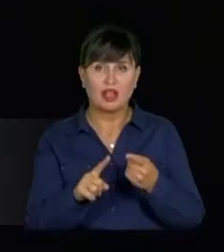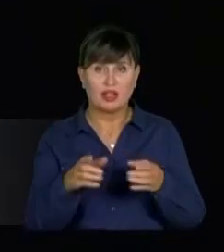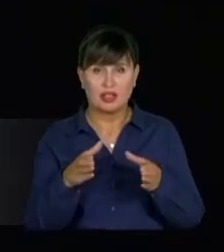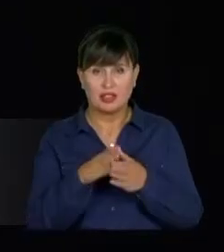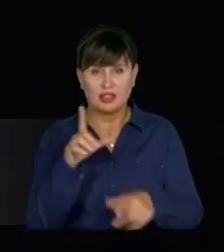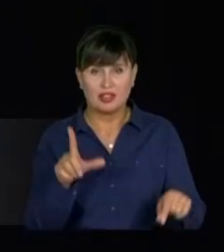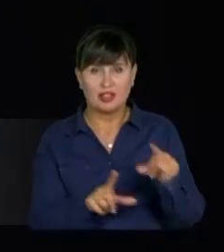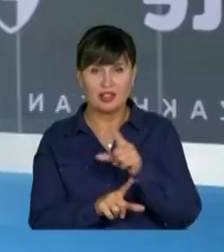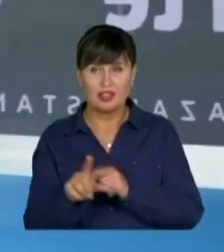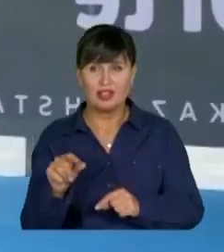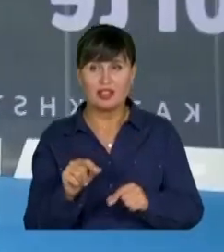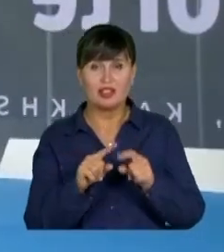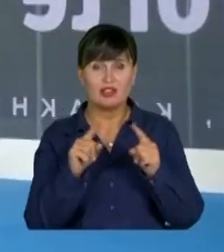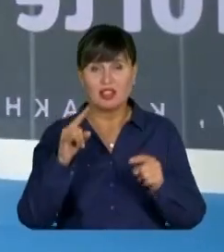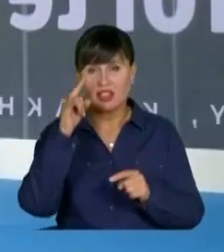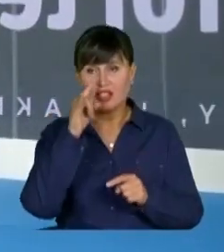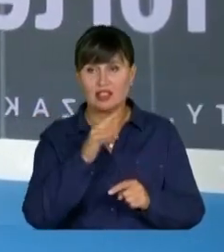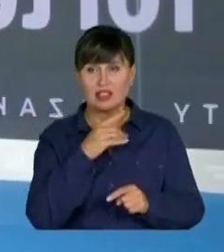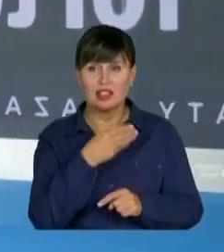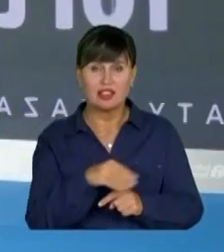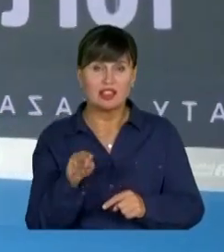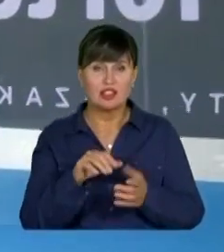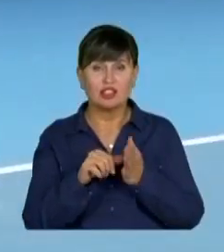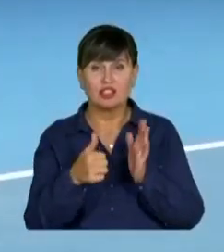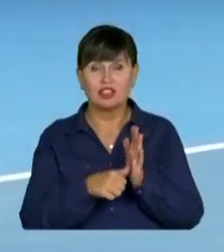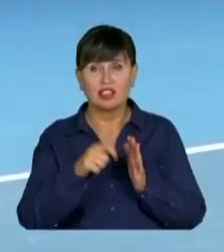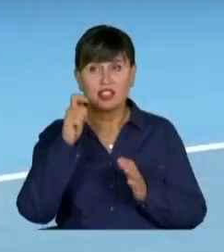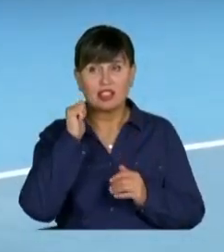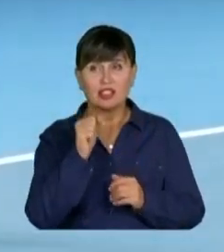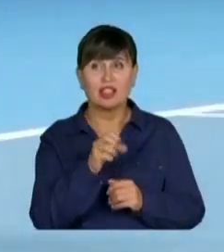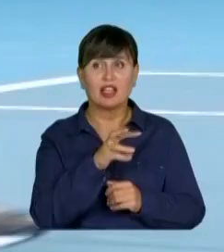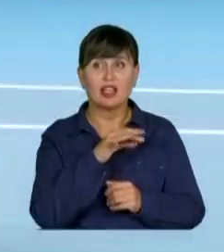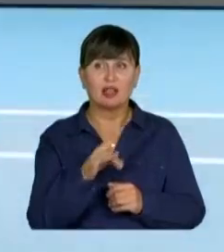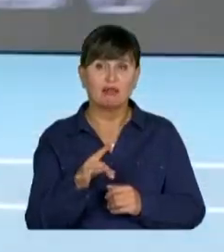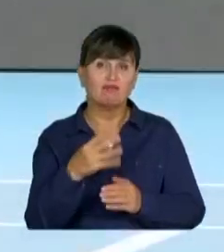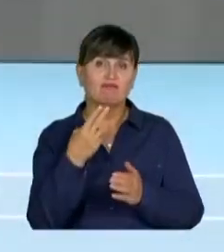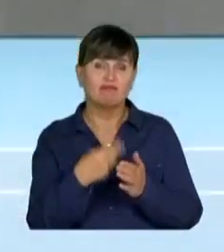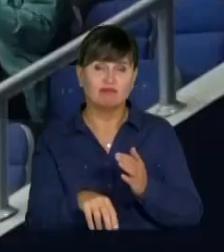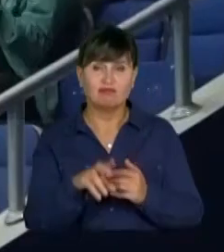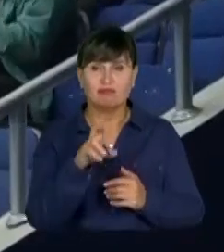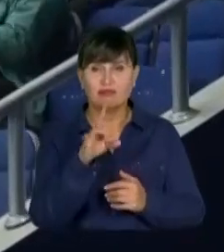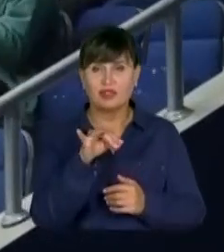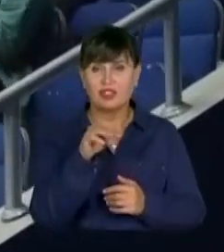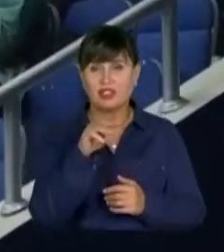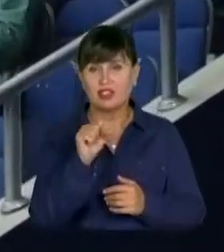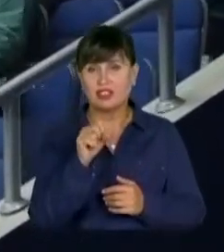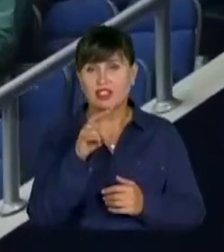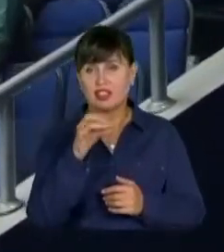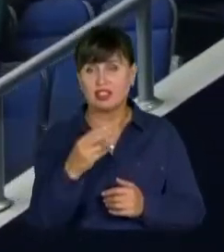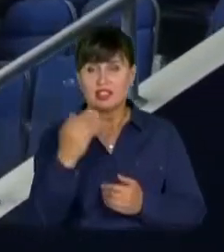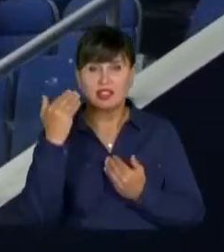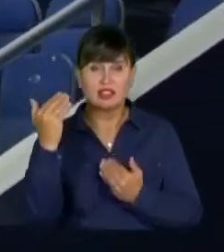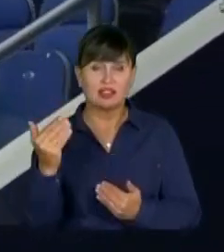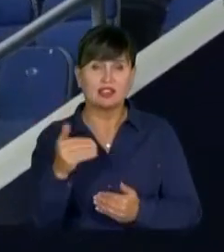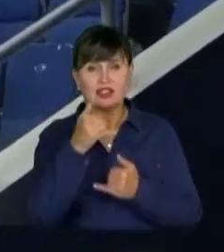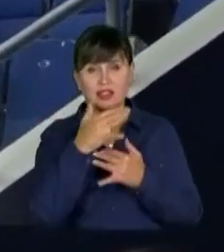квалификации. Восходящая звезда казахстанского тенниса 16-летний Амир Омарханов уступил британцу Даниэлю Эвансу. А Денис Евсеев